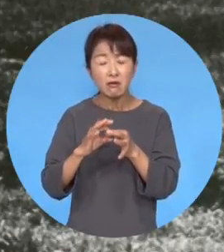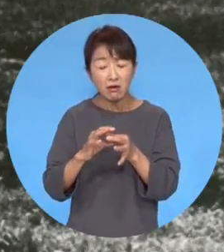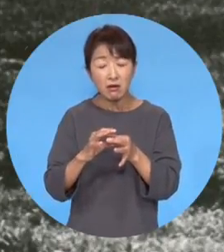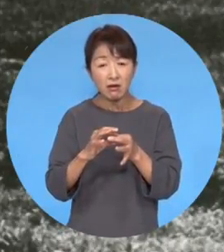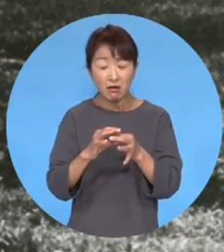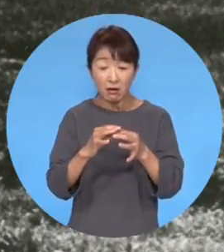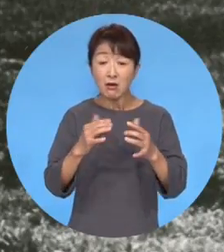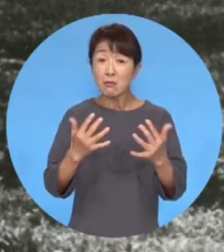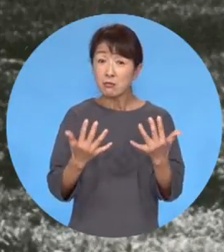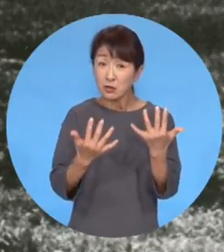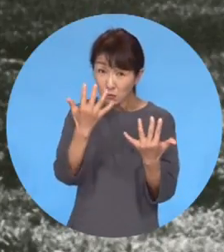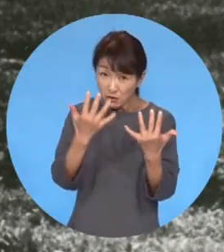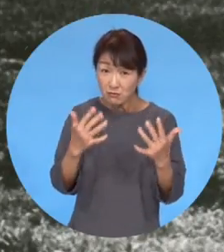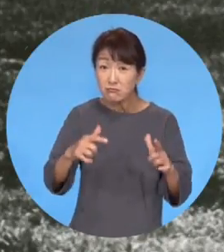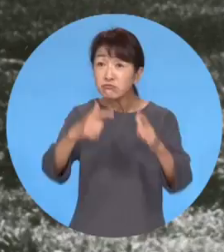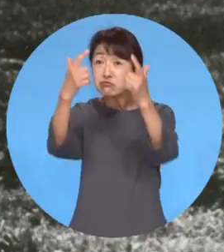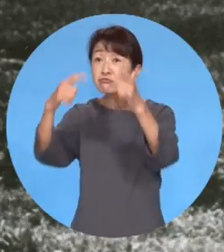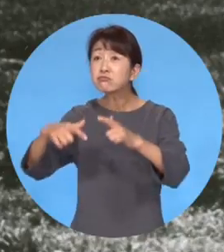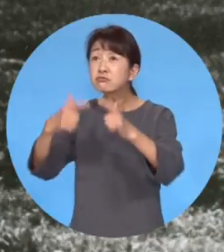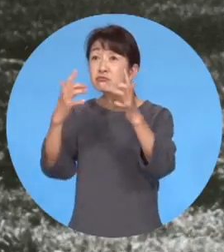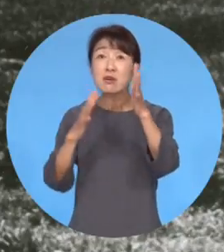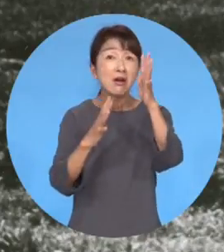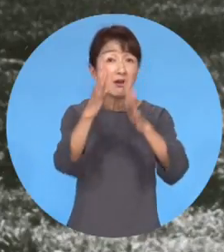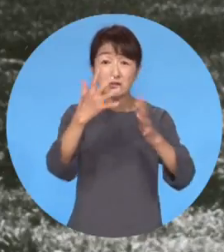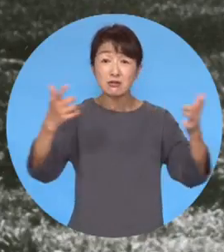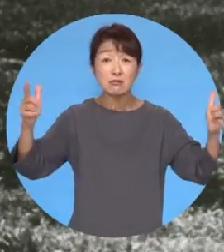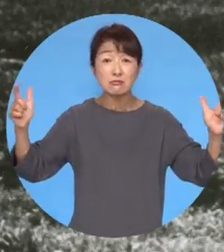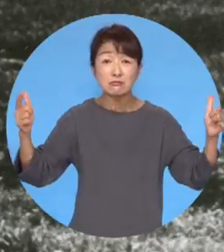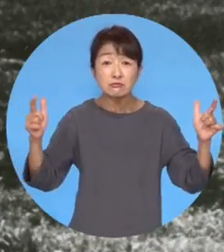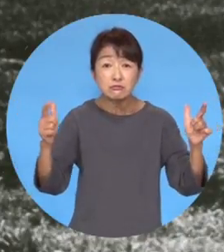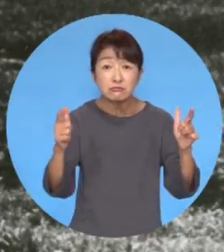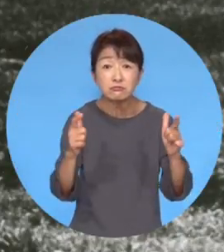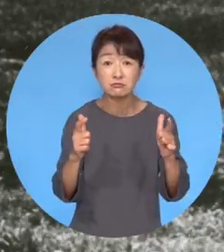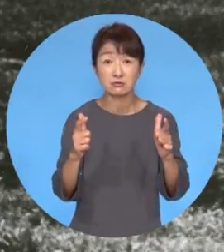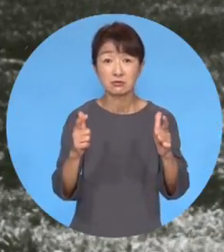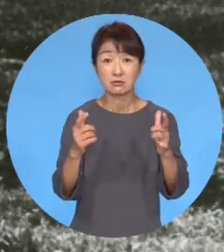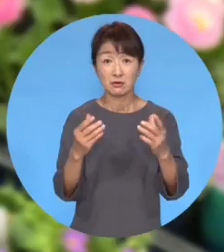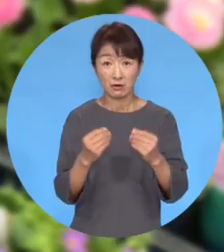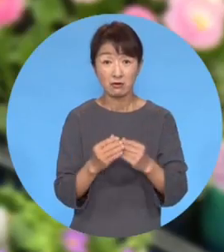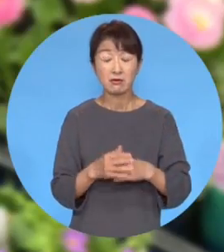方で緑は徐々に減っていきました。